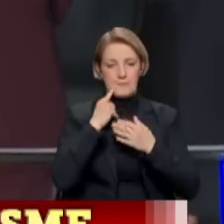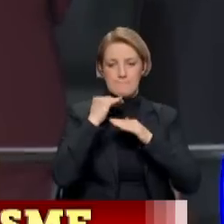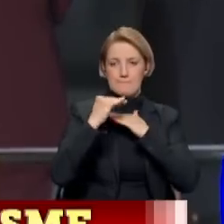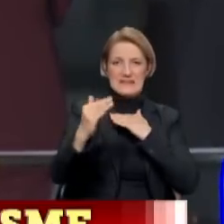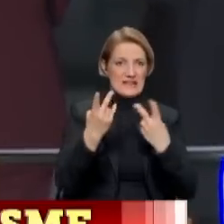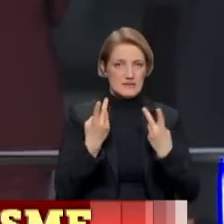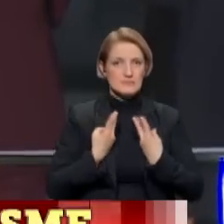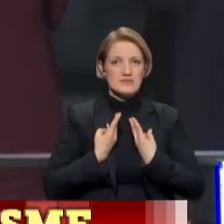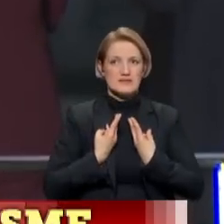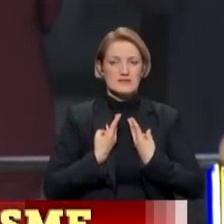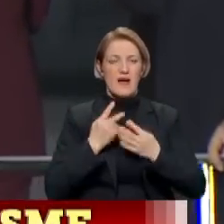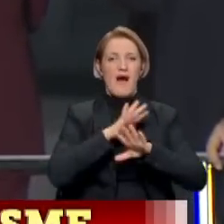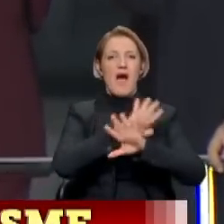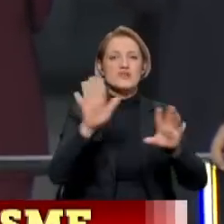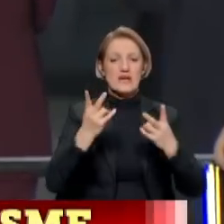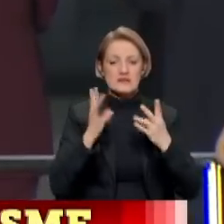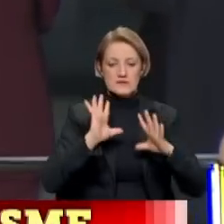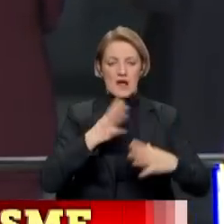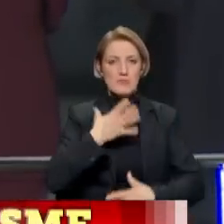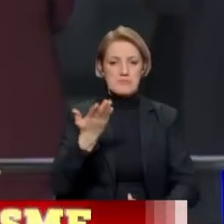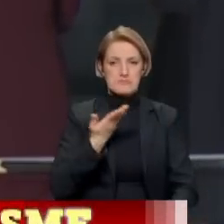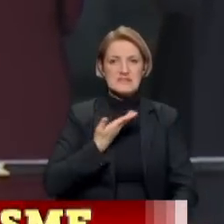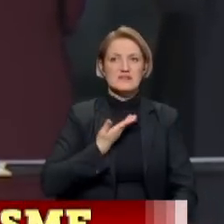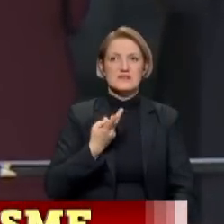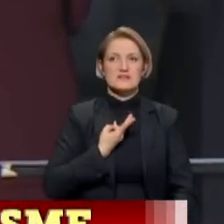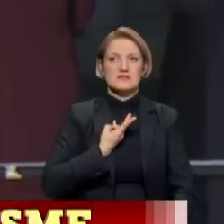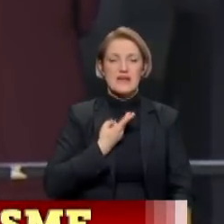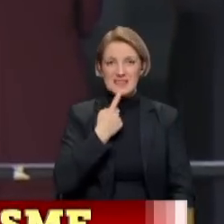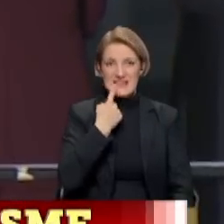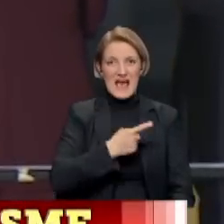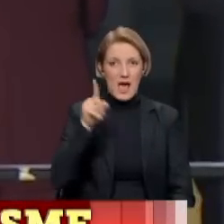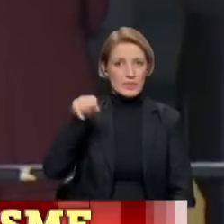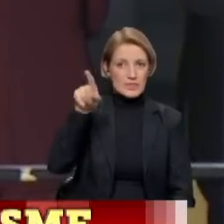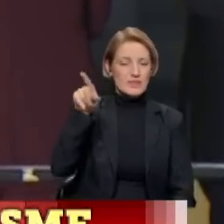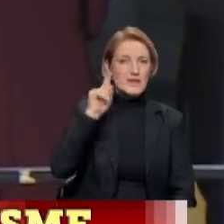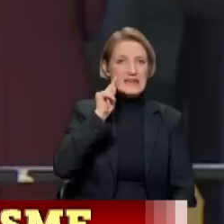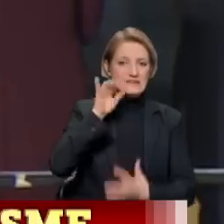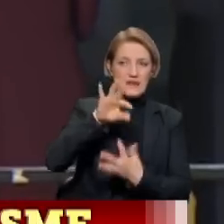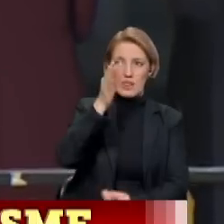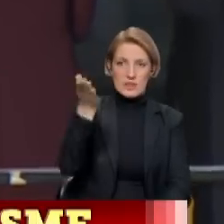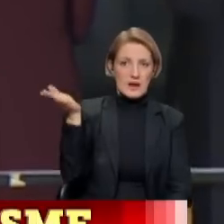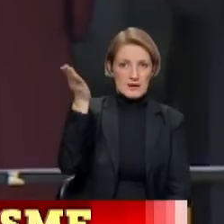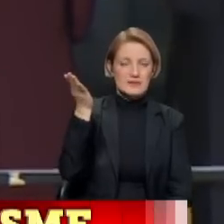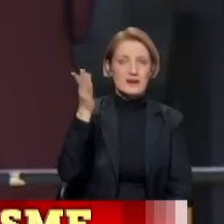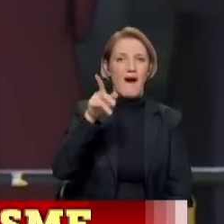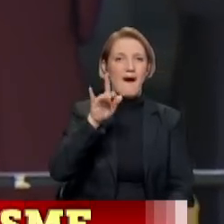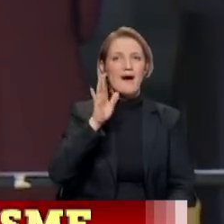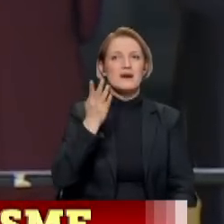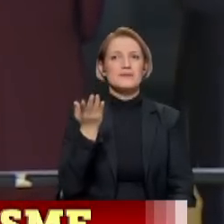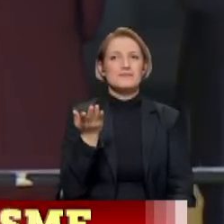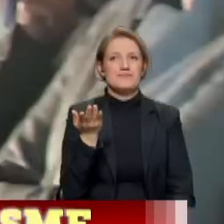millet biziz, her şeyin sahibi biziz diyen insanların